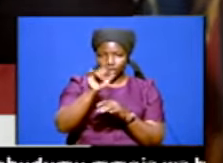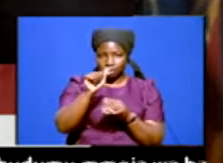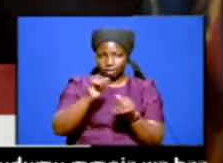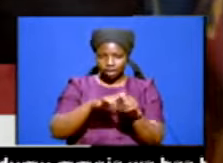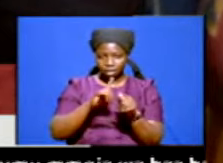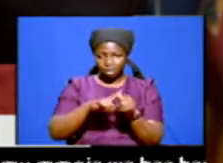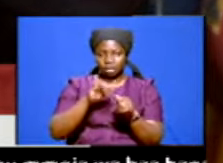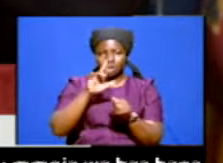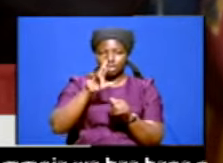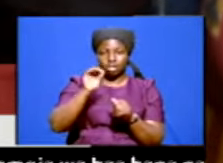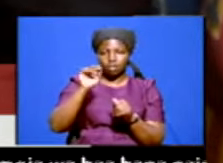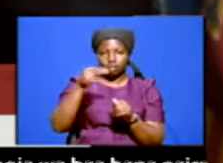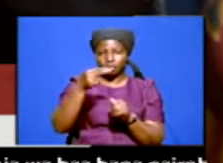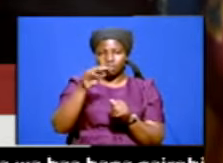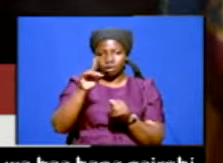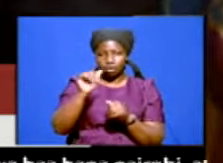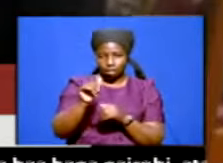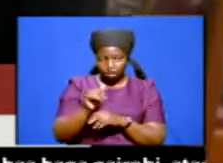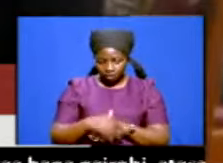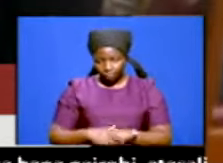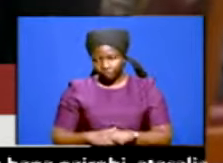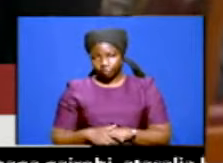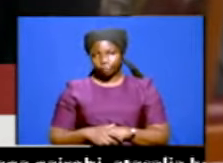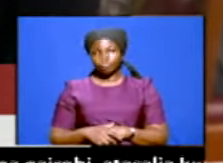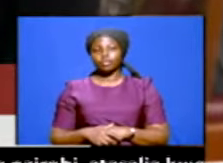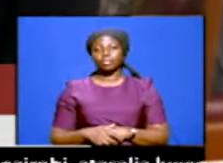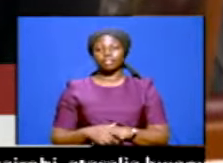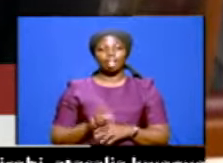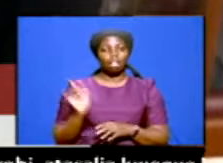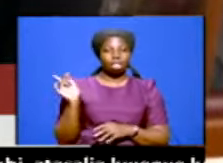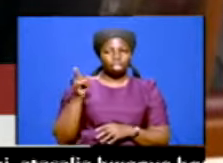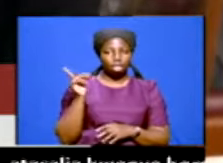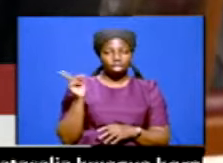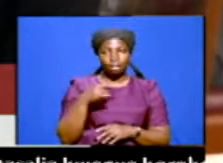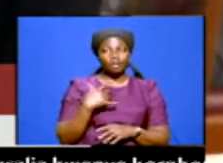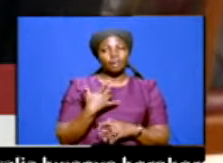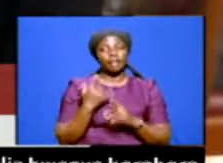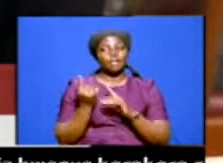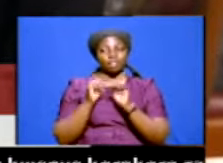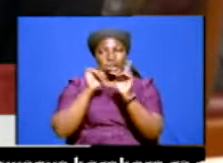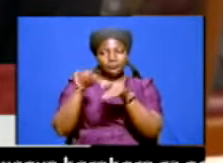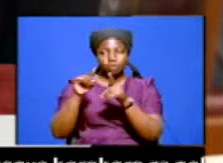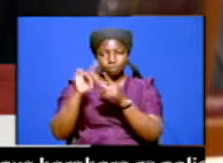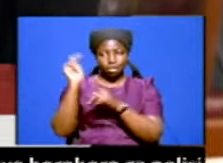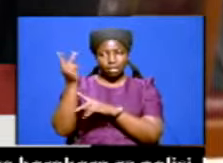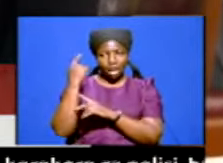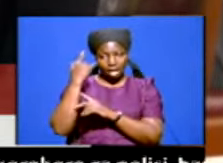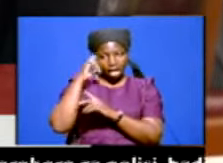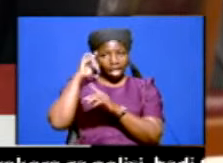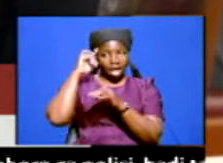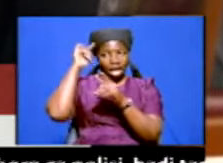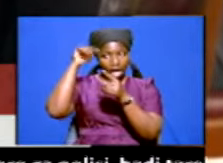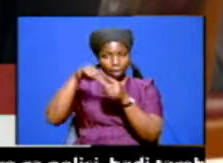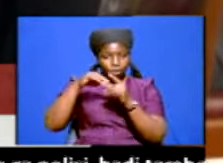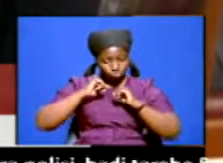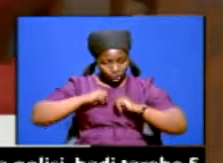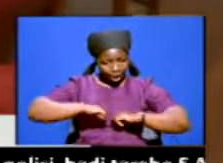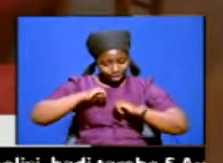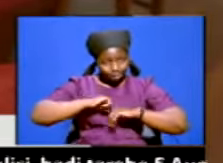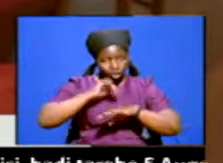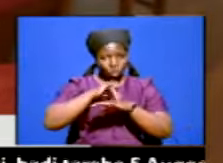vya St. Vincent na the Grenadines. Wajumbe hao wako nchini kuafikia msimamo wa pamoja kuhusu amani na